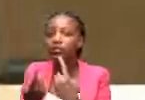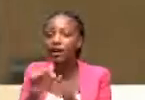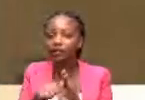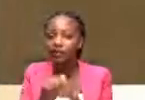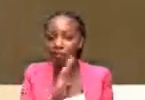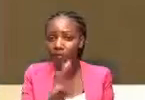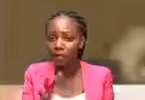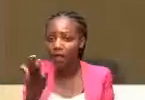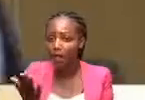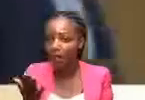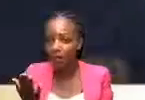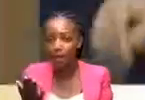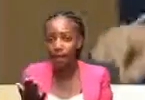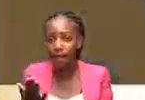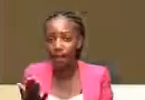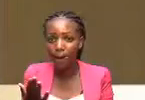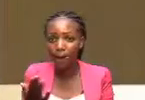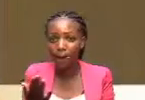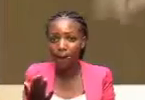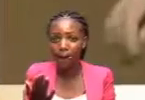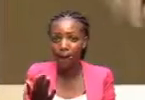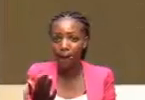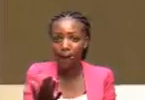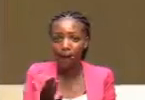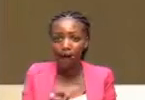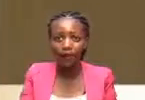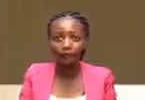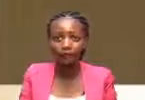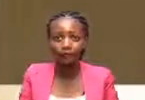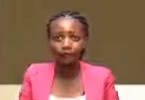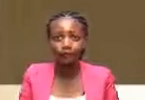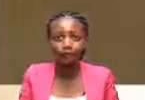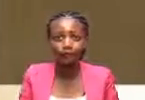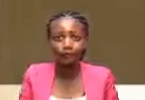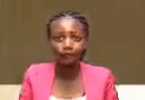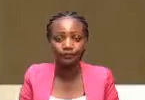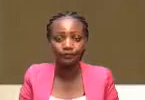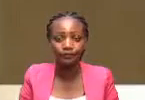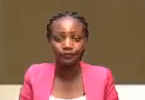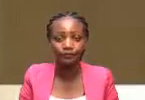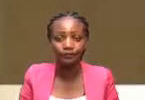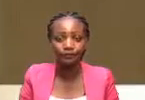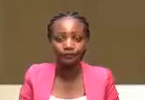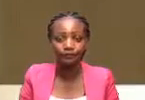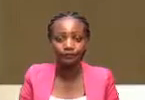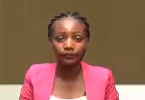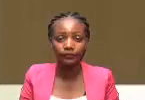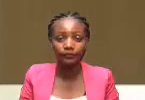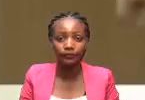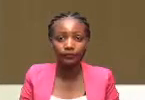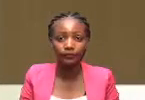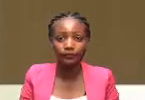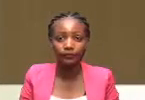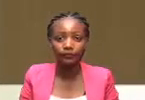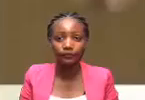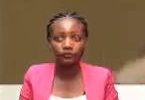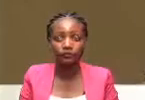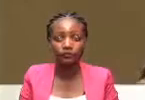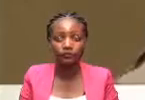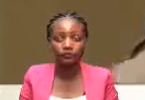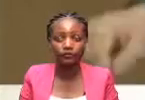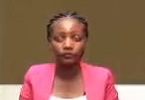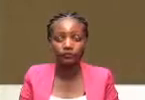specifics. Tukisema ya kwamba cabinet, kama we can say ya kwamba cabinet iko na one third